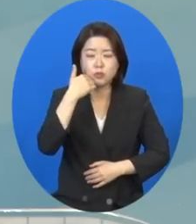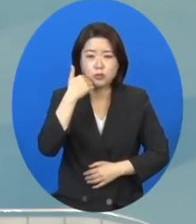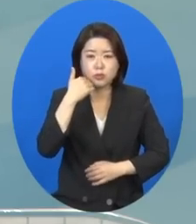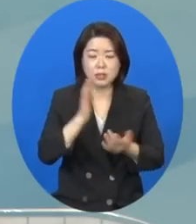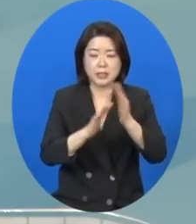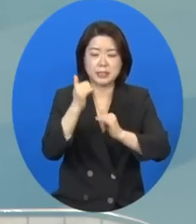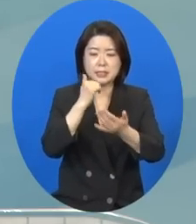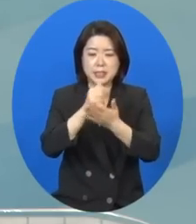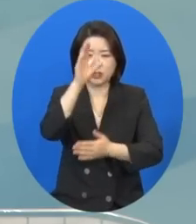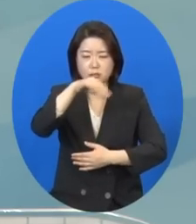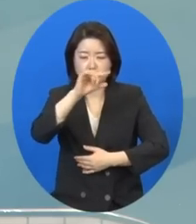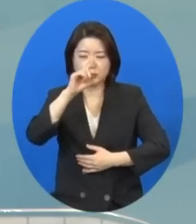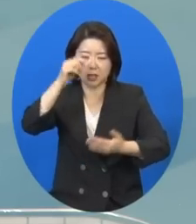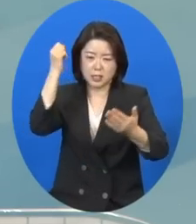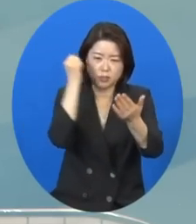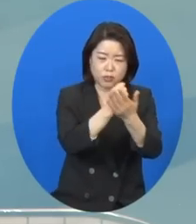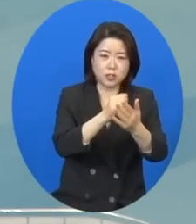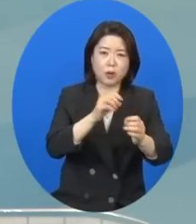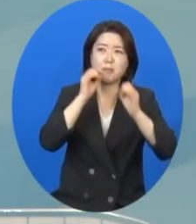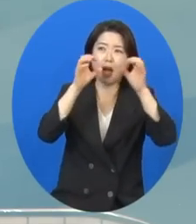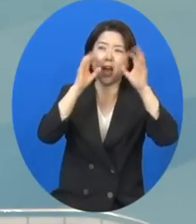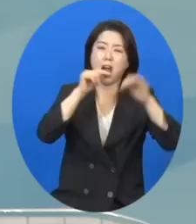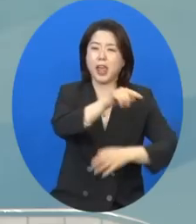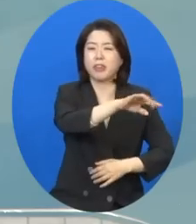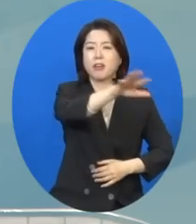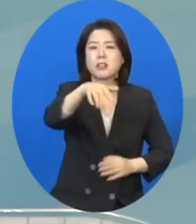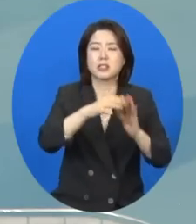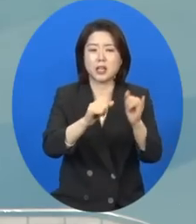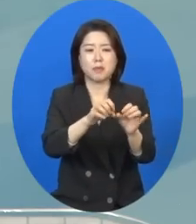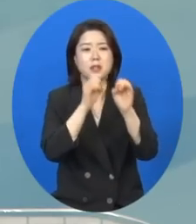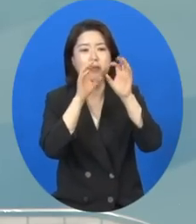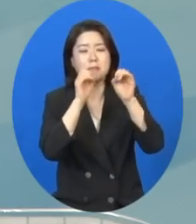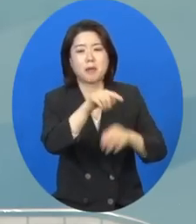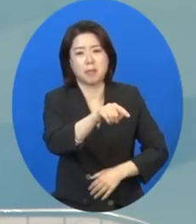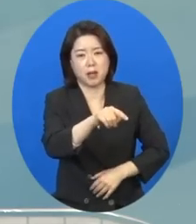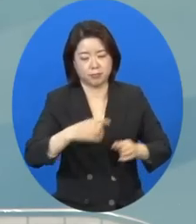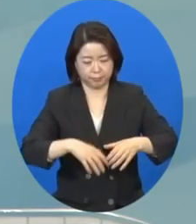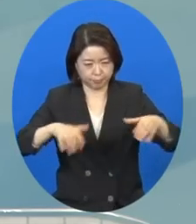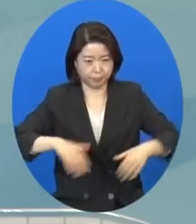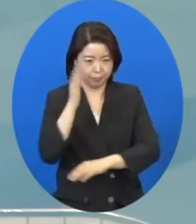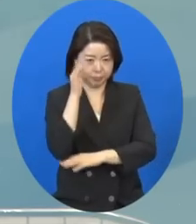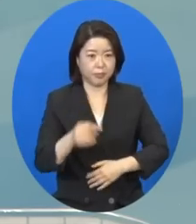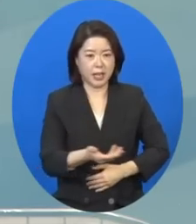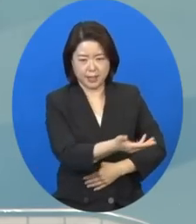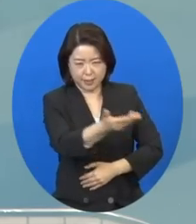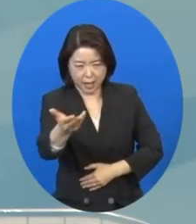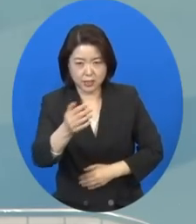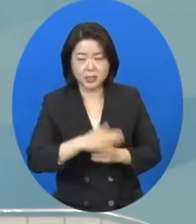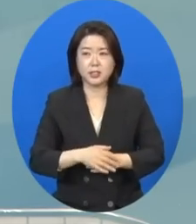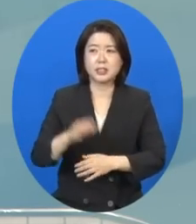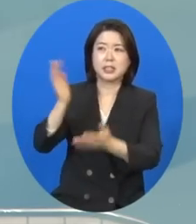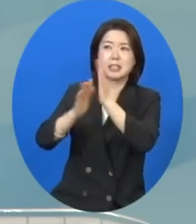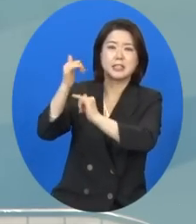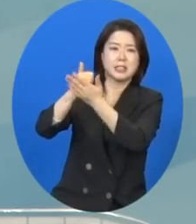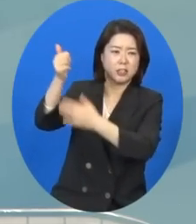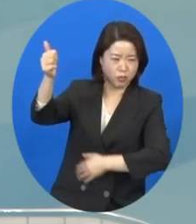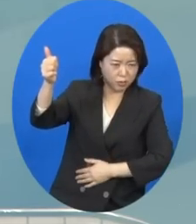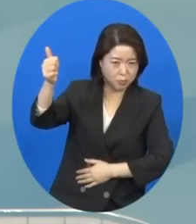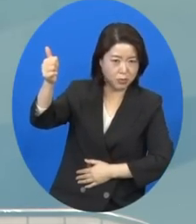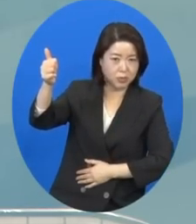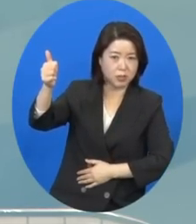십자가에 못 박아 죽이라고 외쳤던 그들이었습니다 그러면서 베드로가 담대하게 얘기하죠 당신들이 그를 예수님을